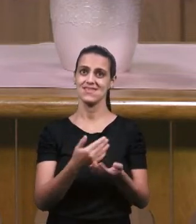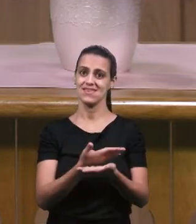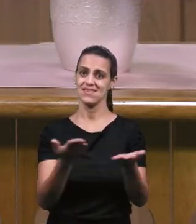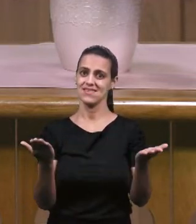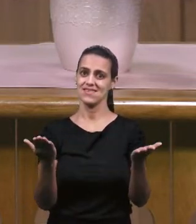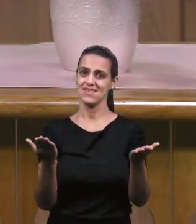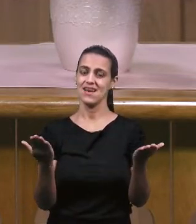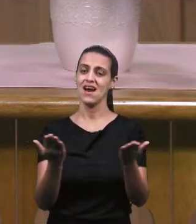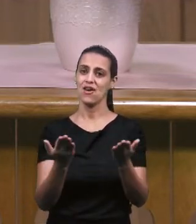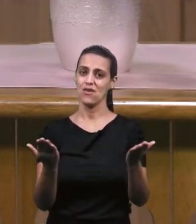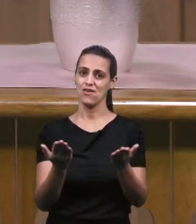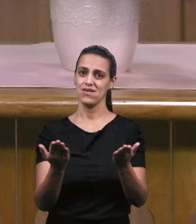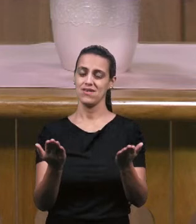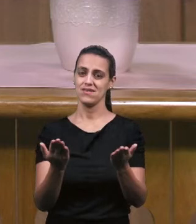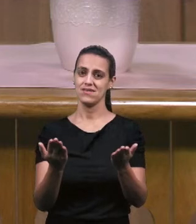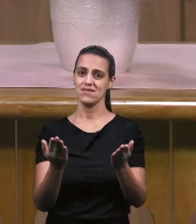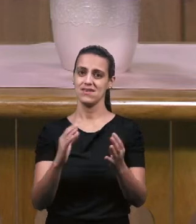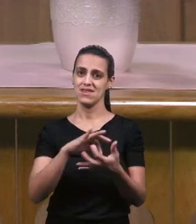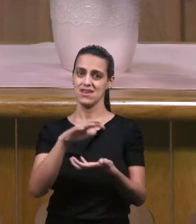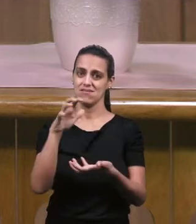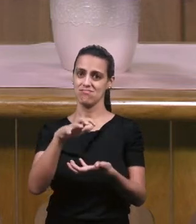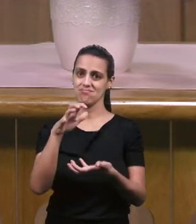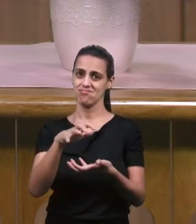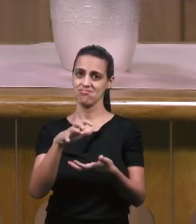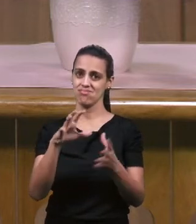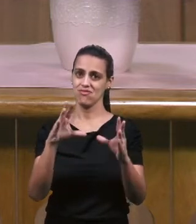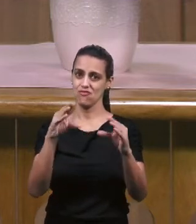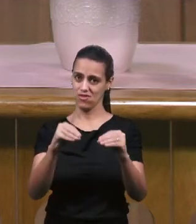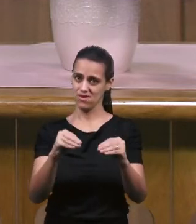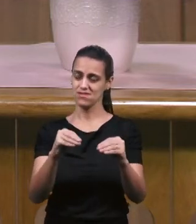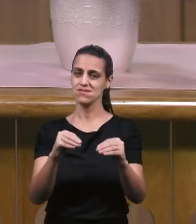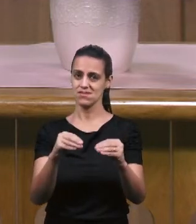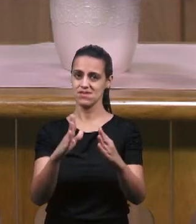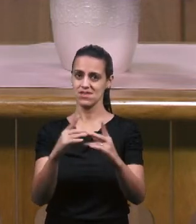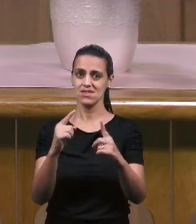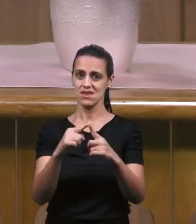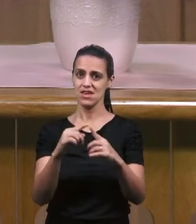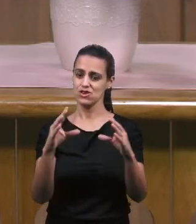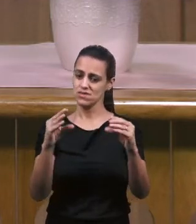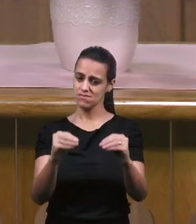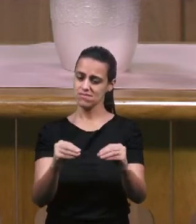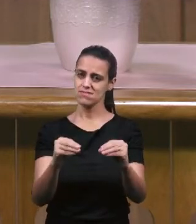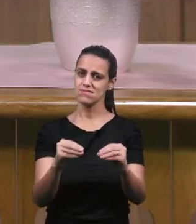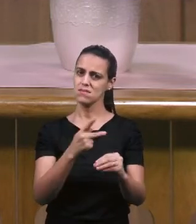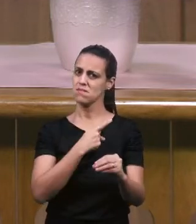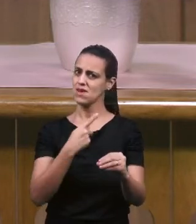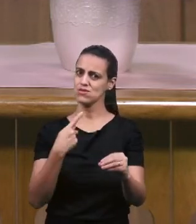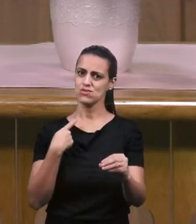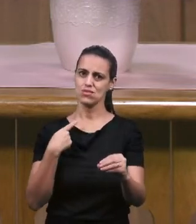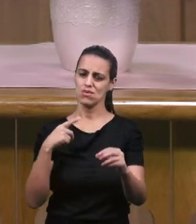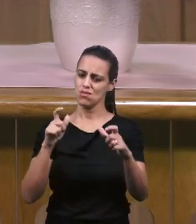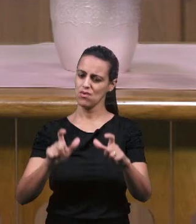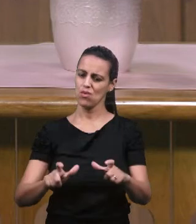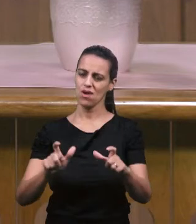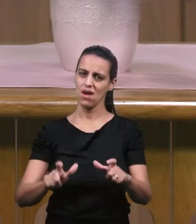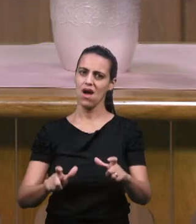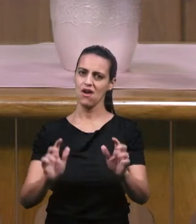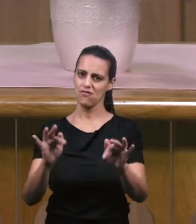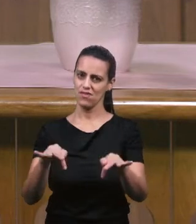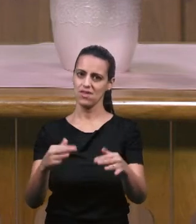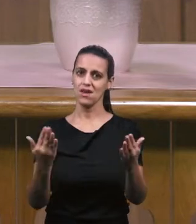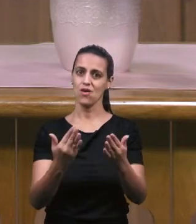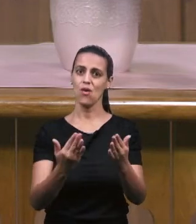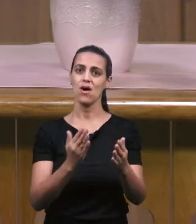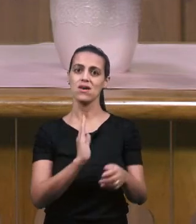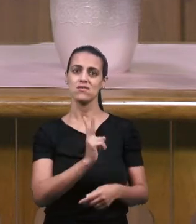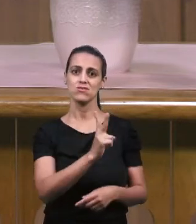allons défaire maintenant le réseau de transmission et les pasteurs localement peuvent clôturer le culte. Nous allons continuer avec ceux qui nous